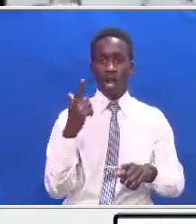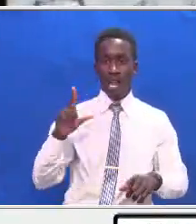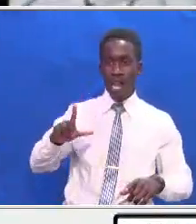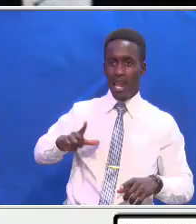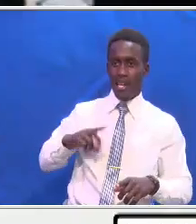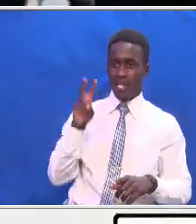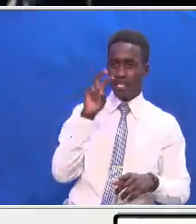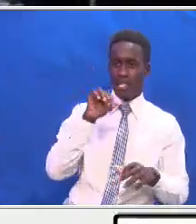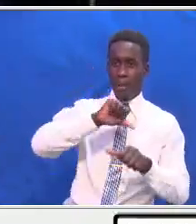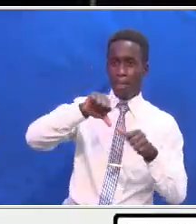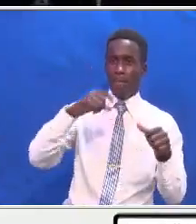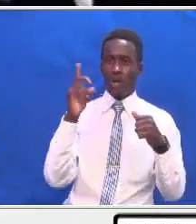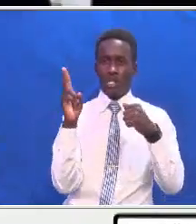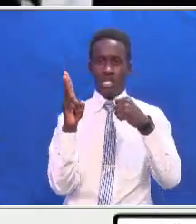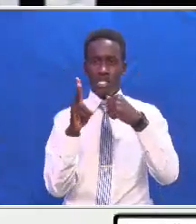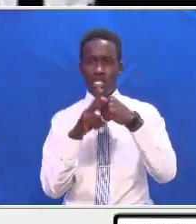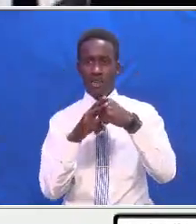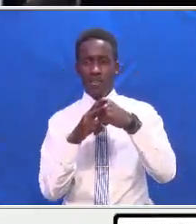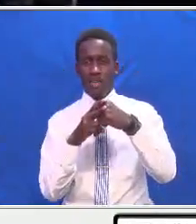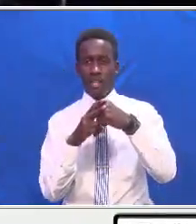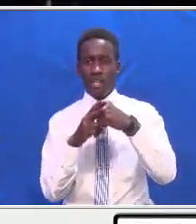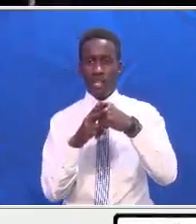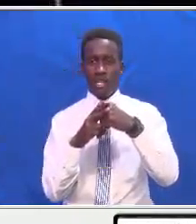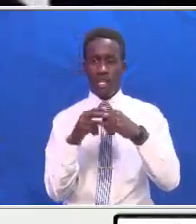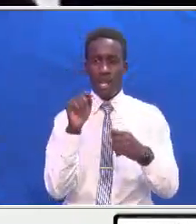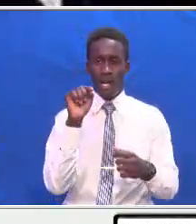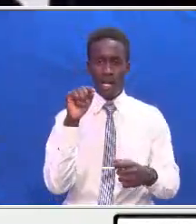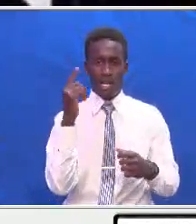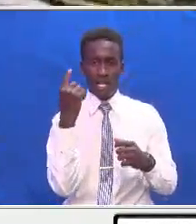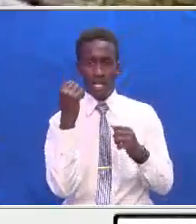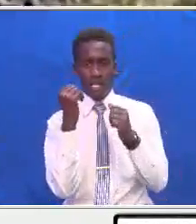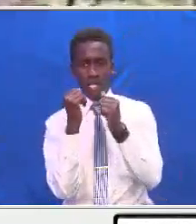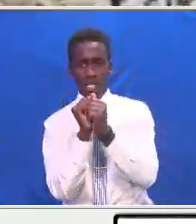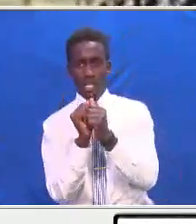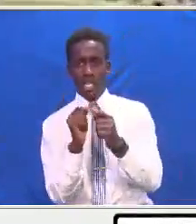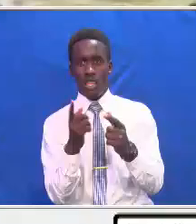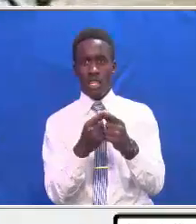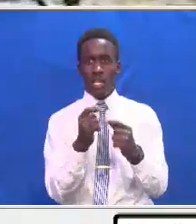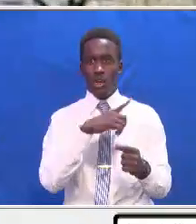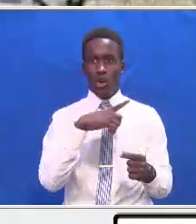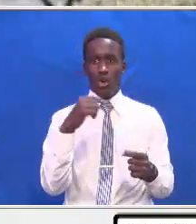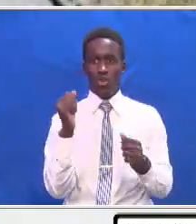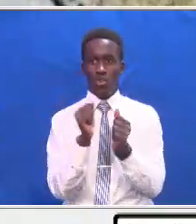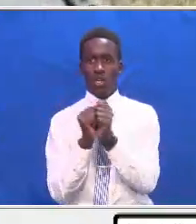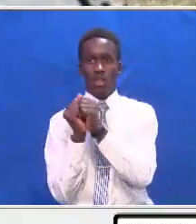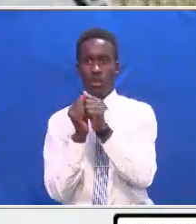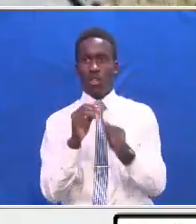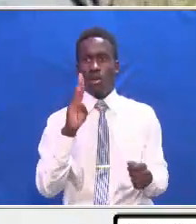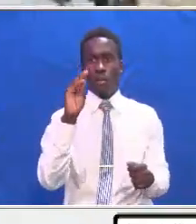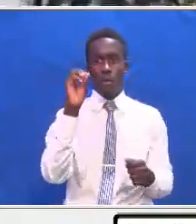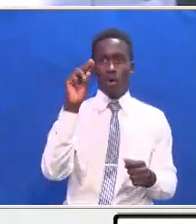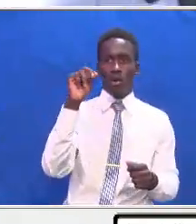hilo mwendo wa saa moja na dakika kumi asubuhi hii leo, kabla ya kuondoka na mwanaharakati Boniface Mwangi na